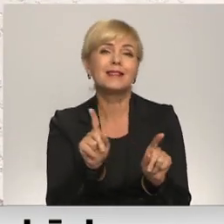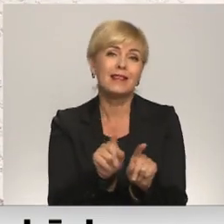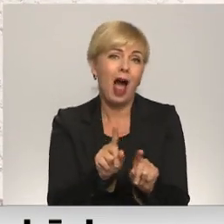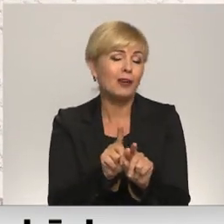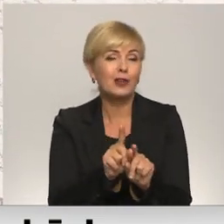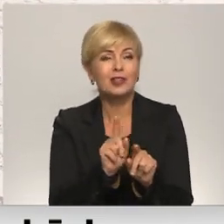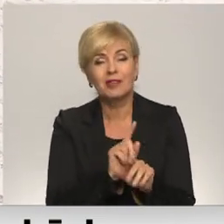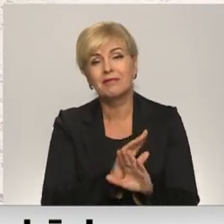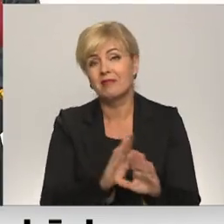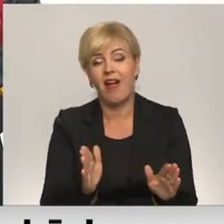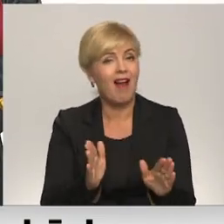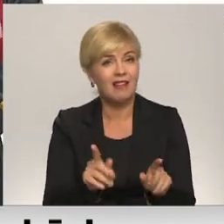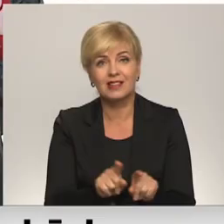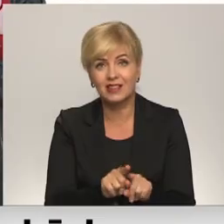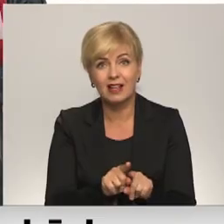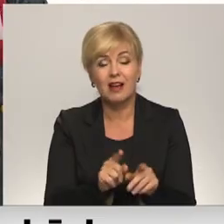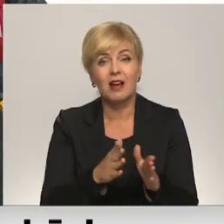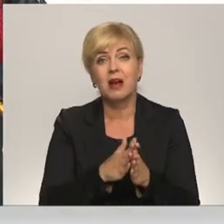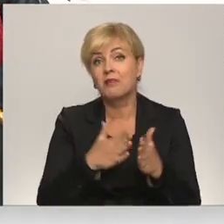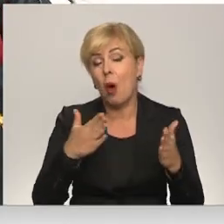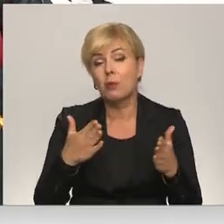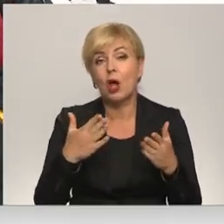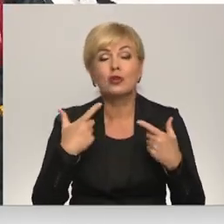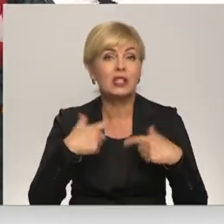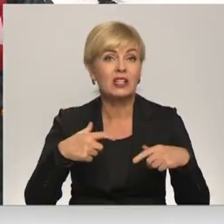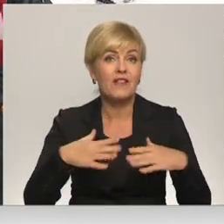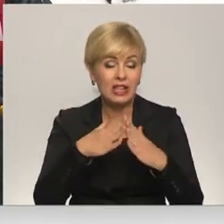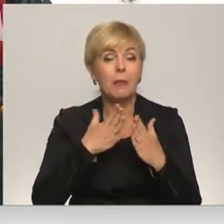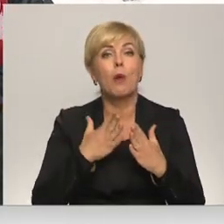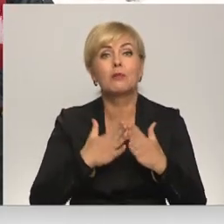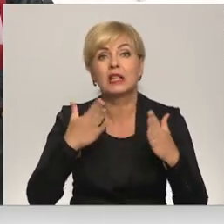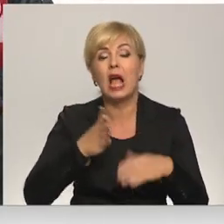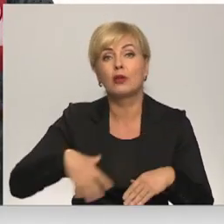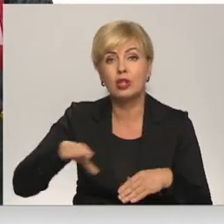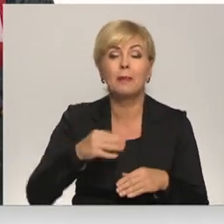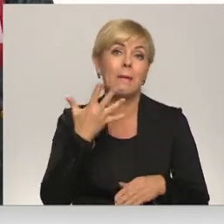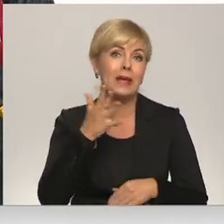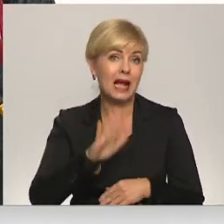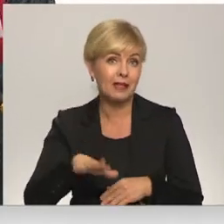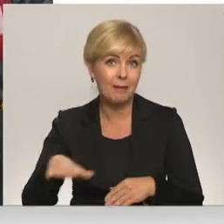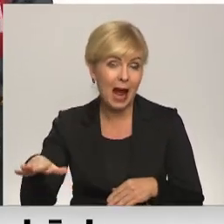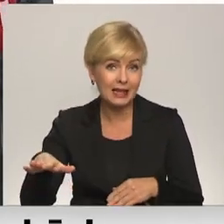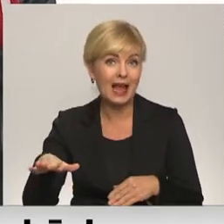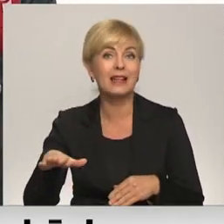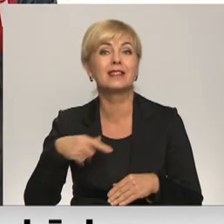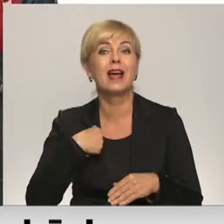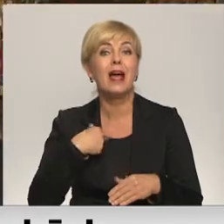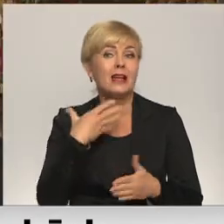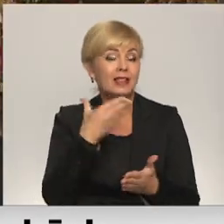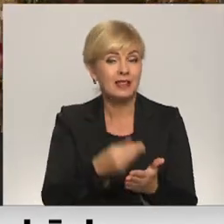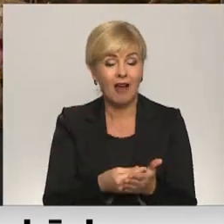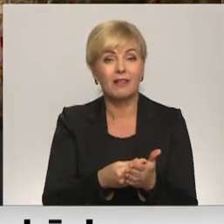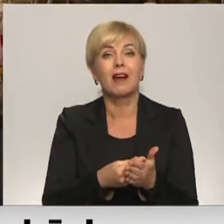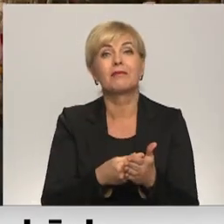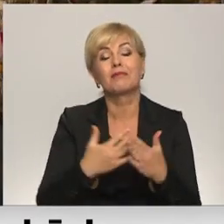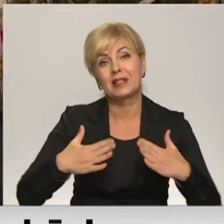nekas ne vairāk, ne mazāk. Nav plašas svinības. Nē, mēs esam liela ģimene, mums ir 5 bērni. Mēs plašā ģimenes lokā